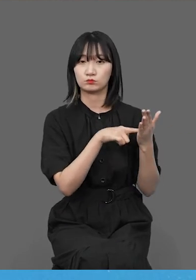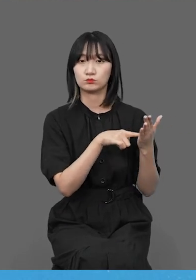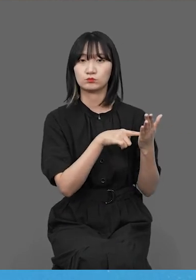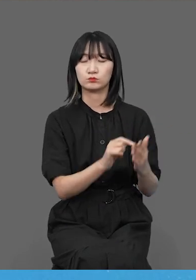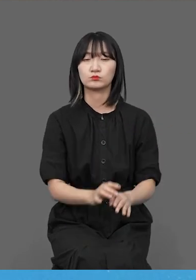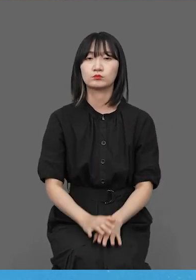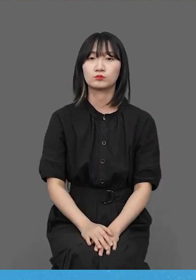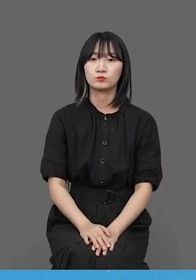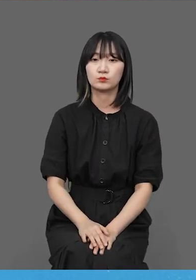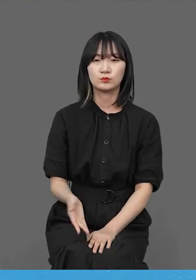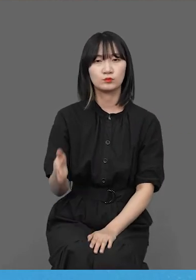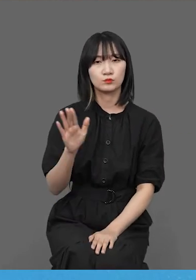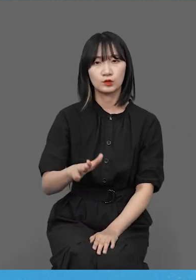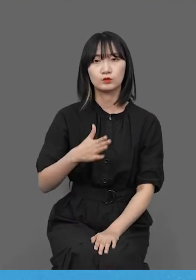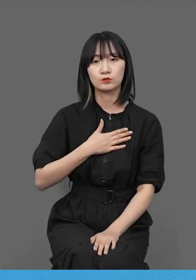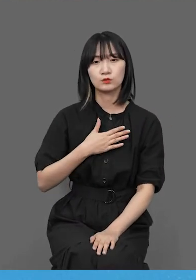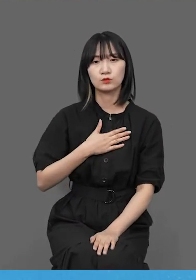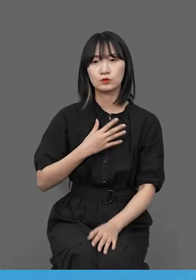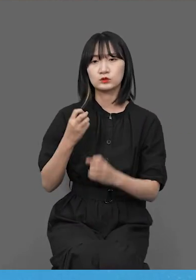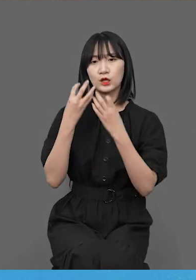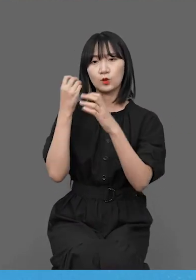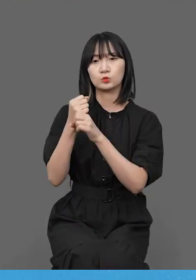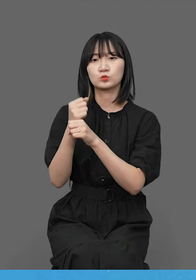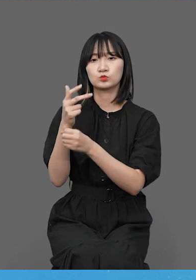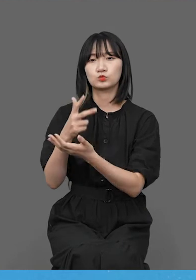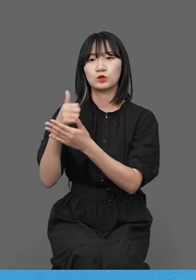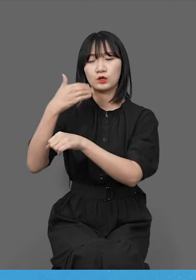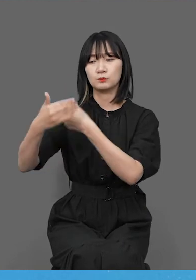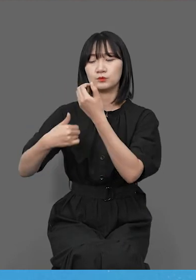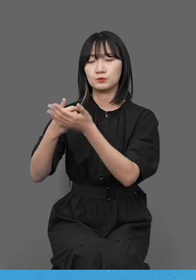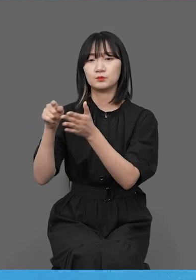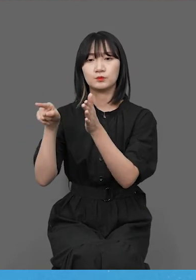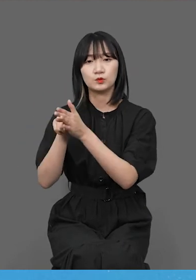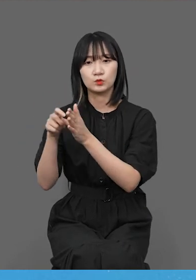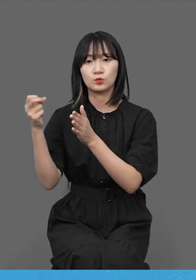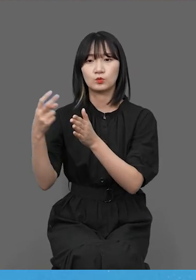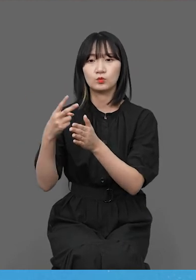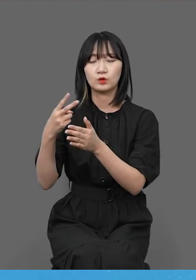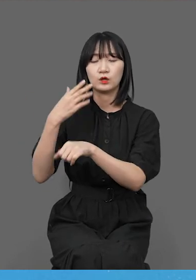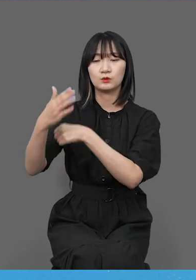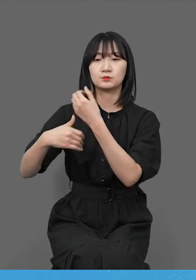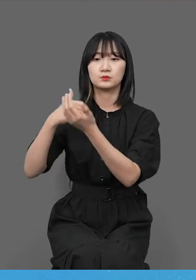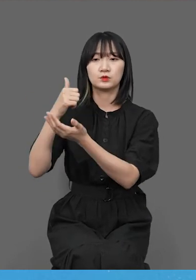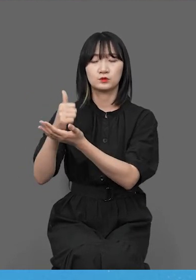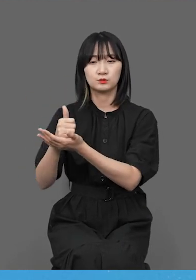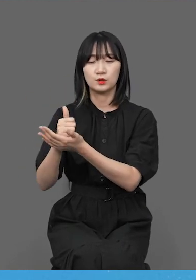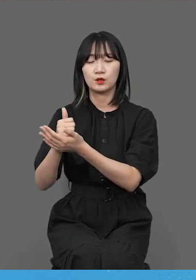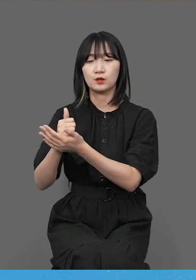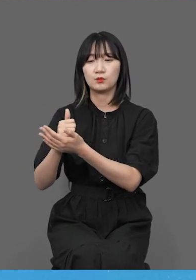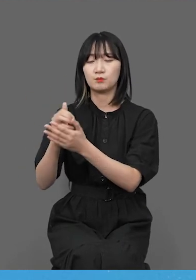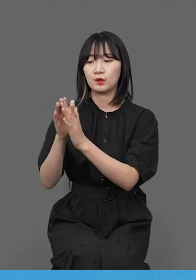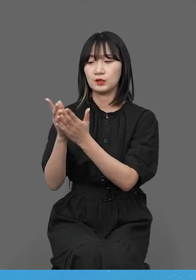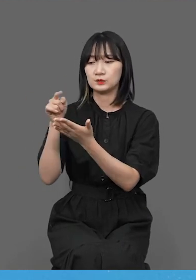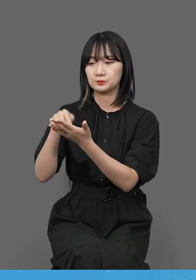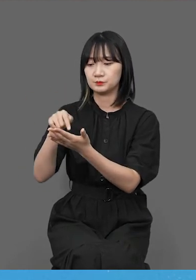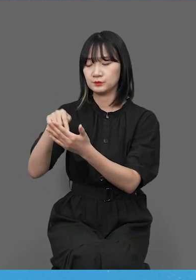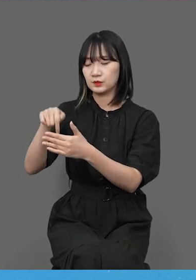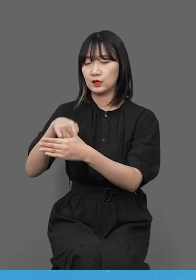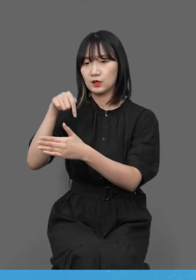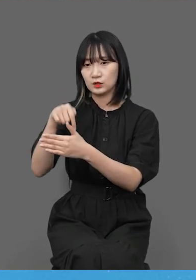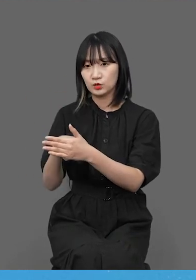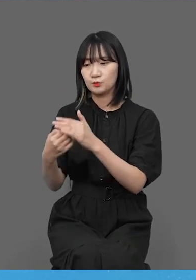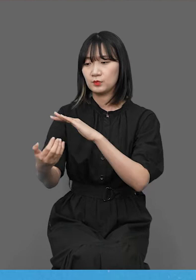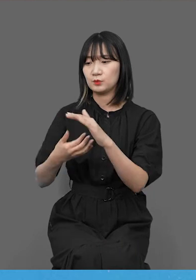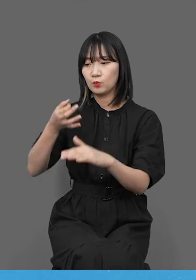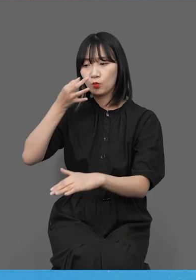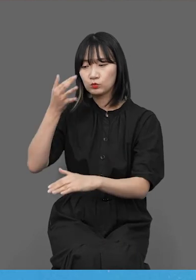것이겠죠. 하지만 내가 창조주 하나님을 받아들이고 정말 그분의 그 말씀의 계시 속에서